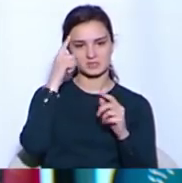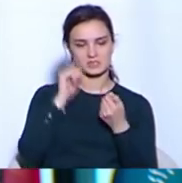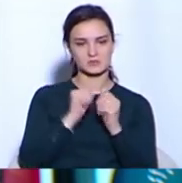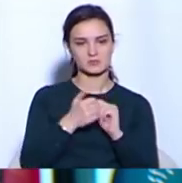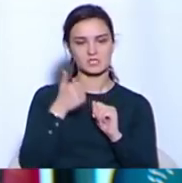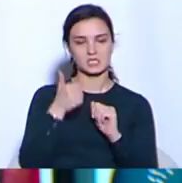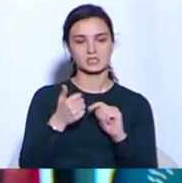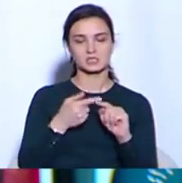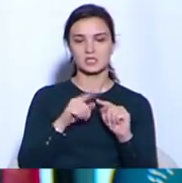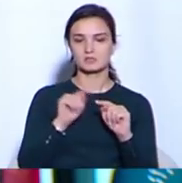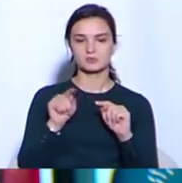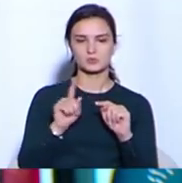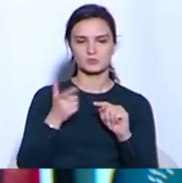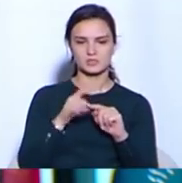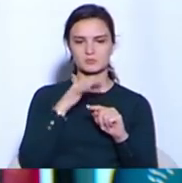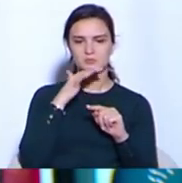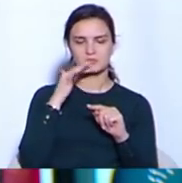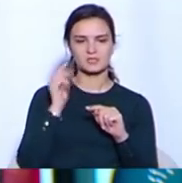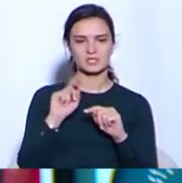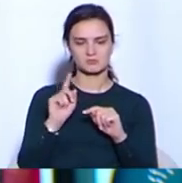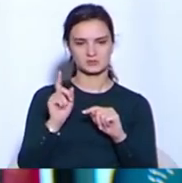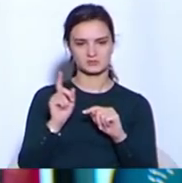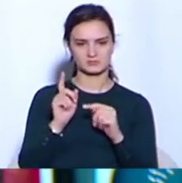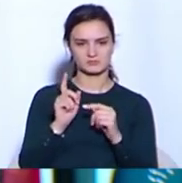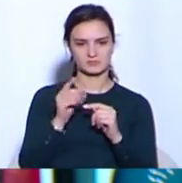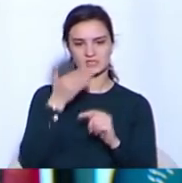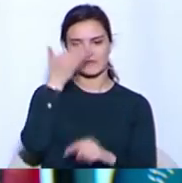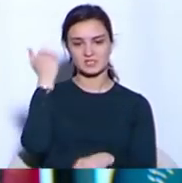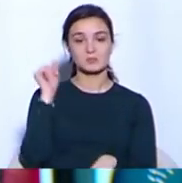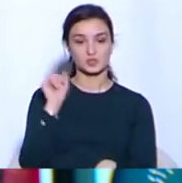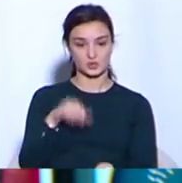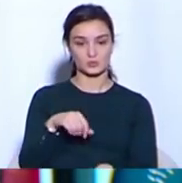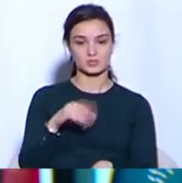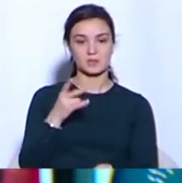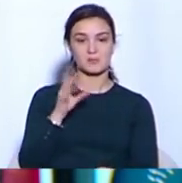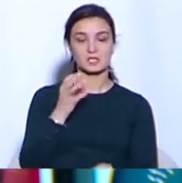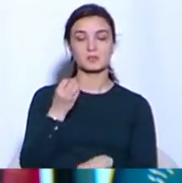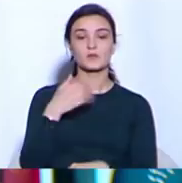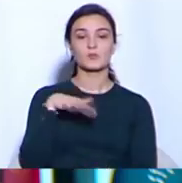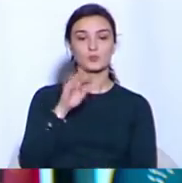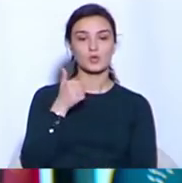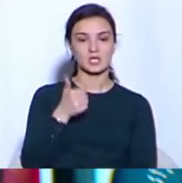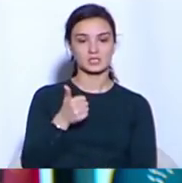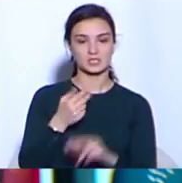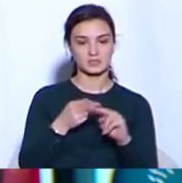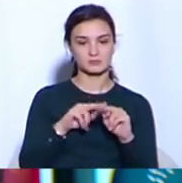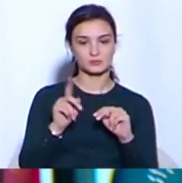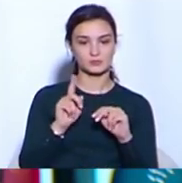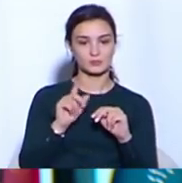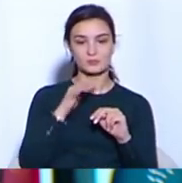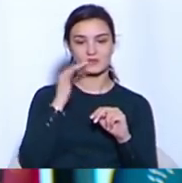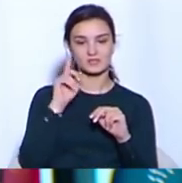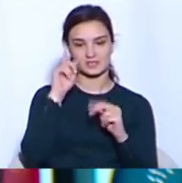კარგია იმით, რომ ძალიან ბევრი რამის დავიწყება შეუძლია, მაგრამ კიდე უფრო კარგია იმით, რომ ძალიან ბევრი